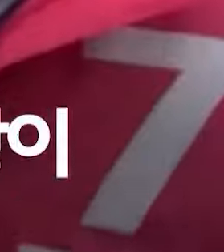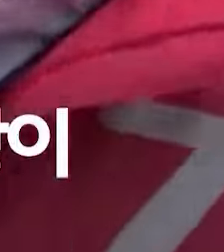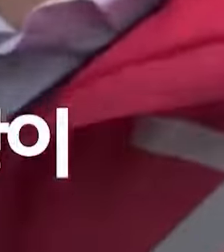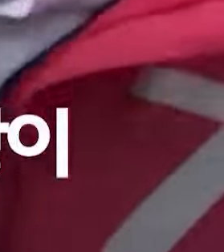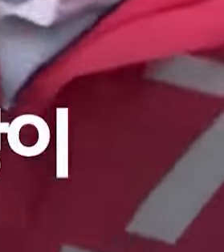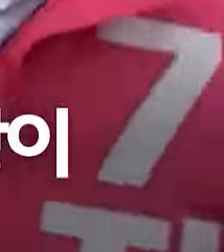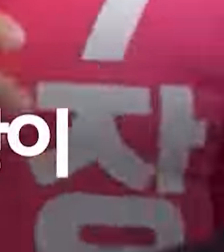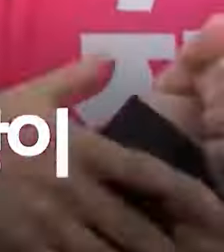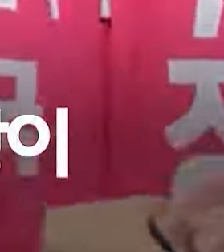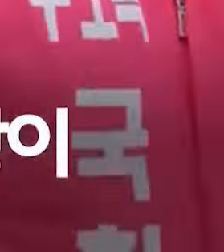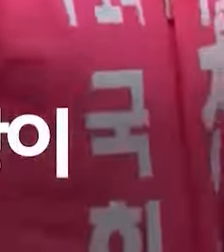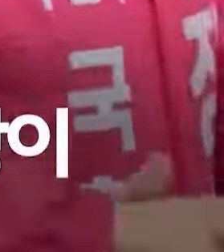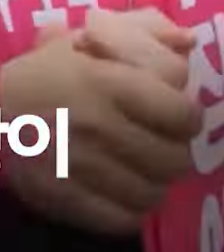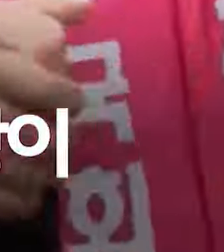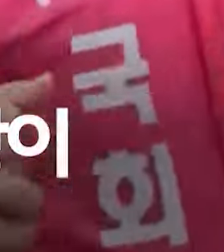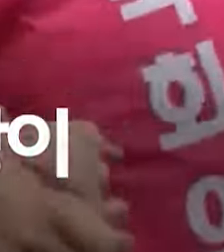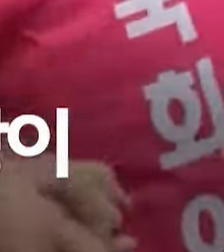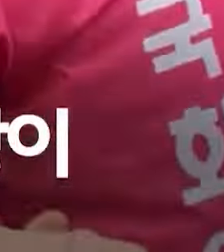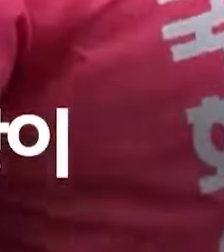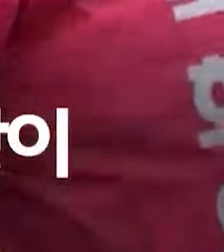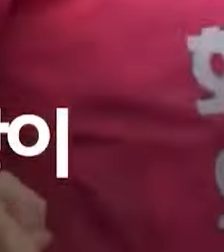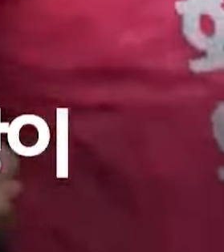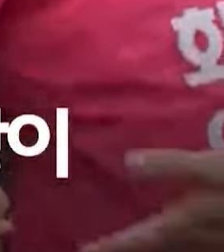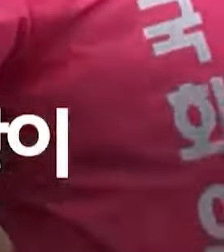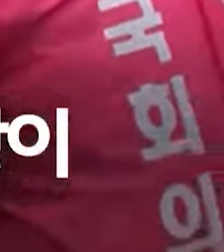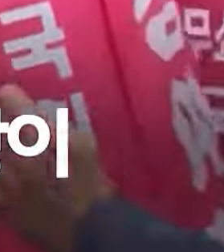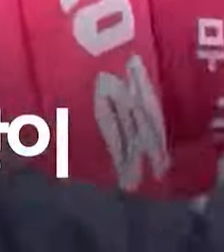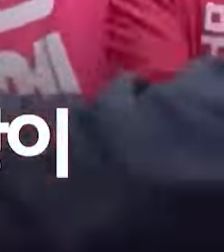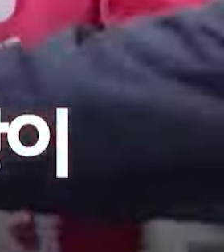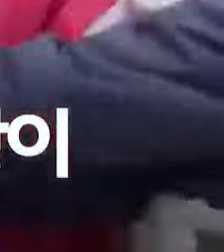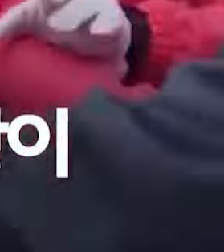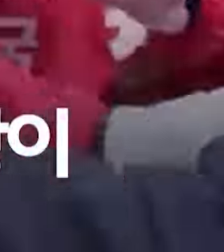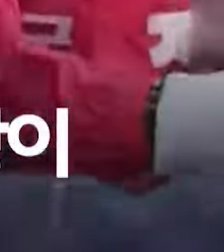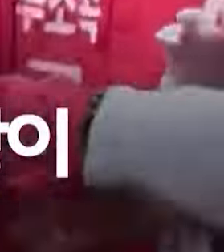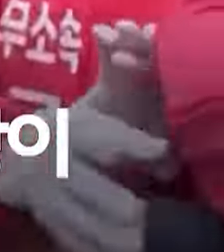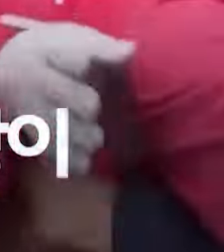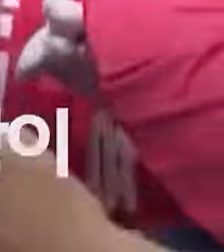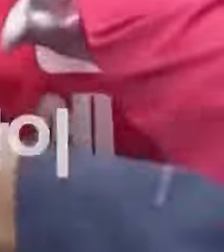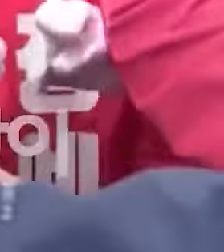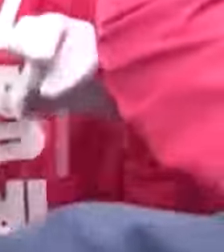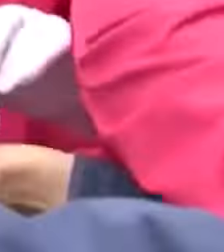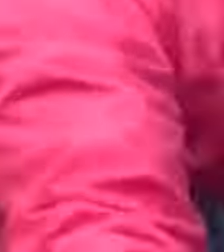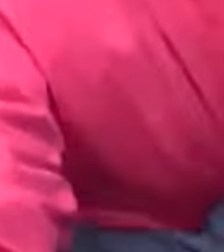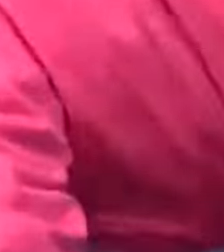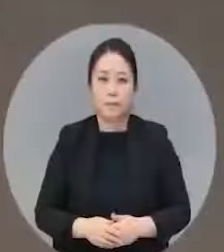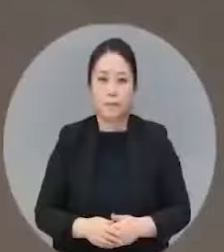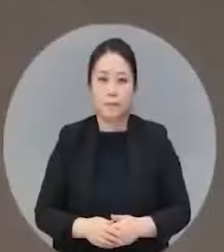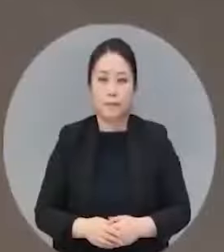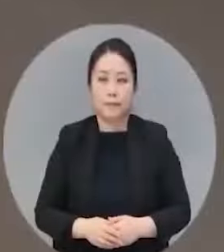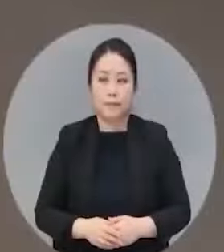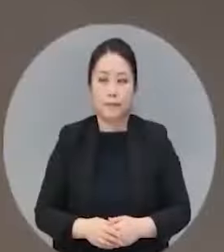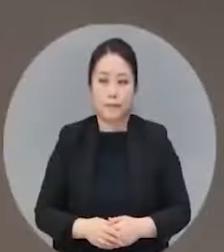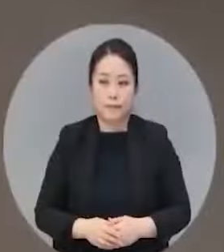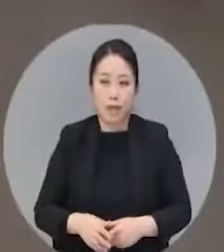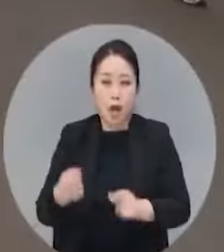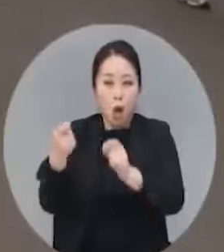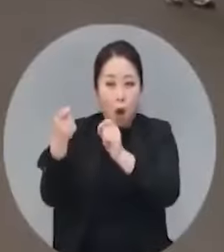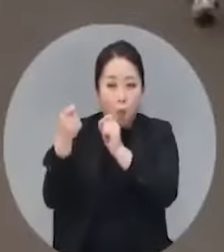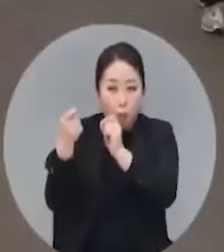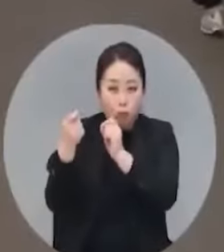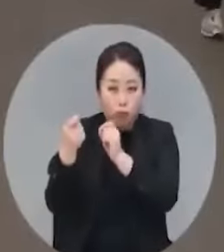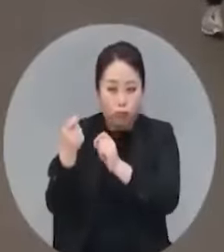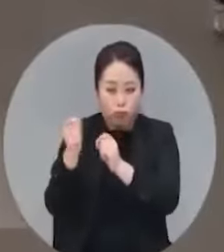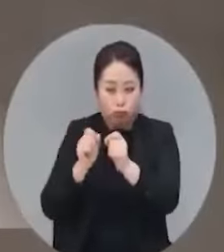장해찬 후보가 법인카드 의혹을 해명하라며 난입해 양측 지지자들이 실랑이를 벌이기도 했습니다. 보수